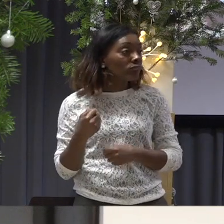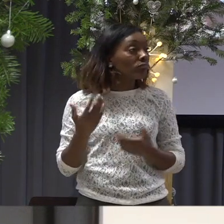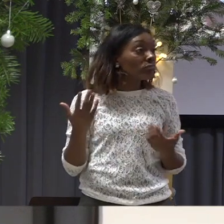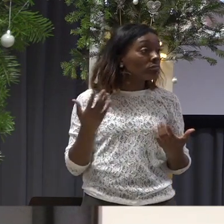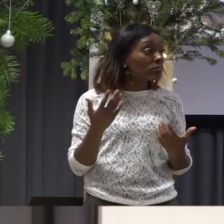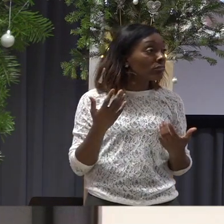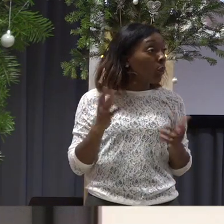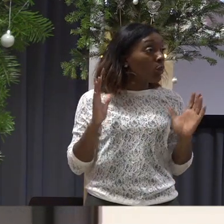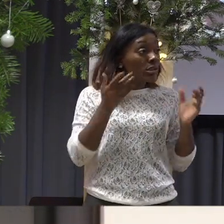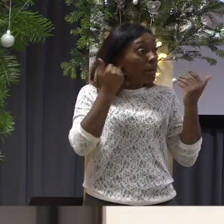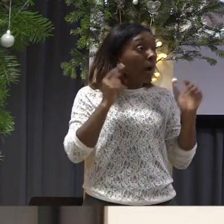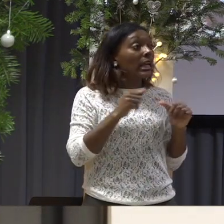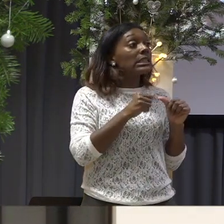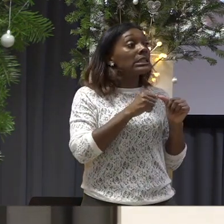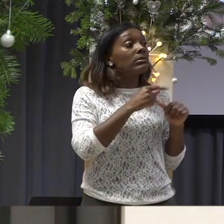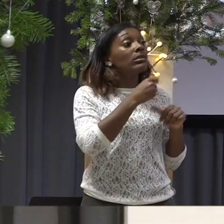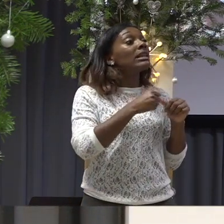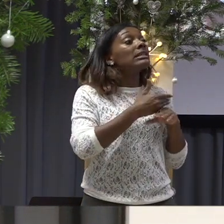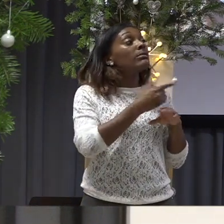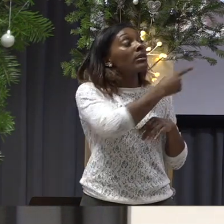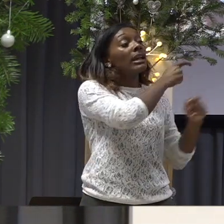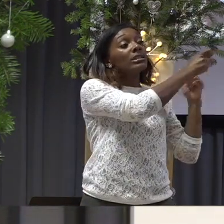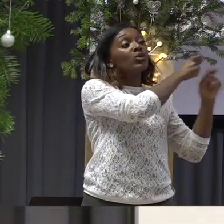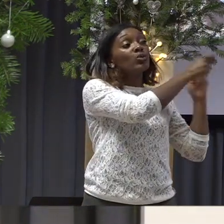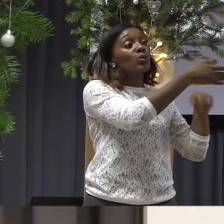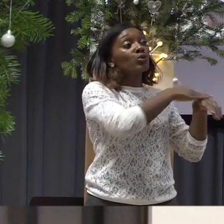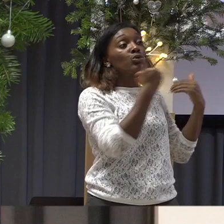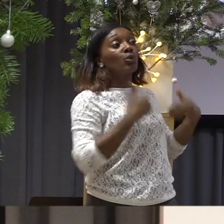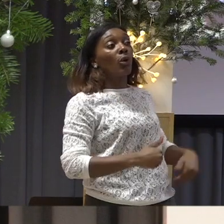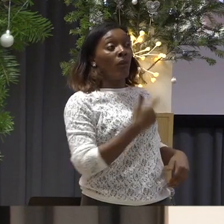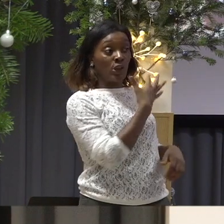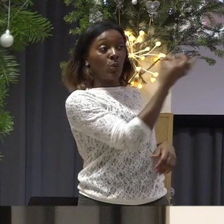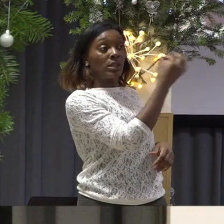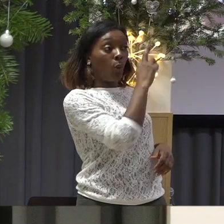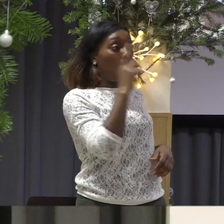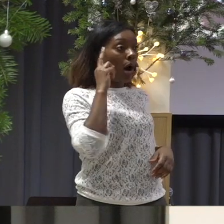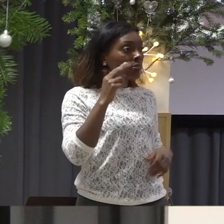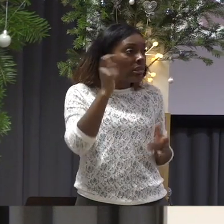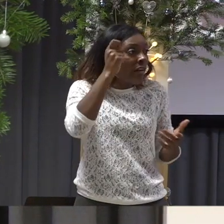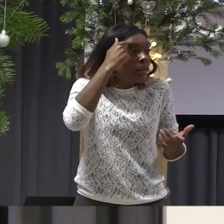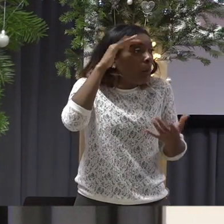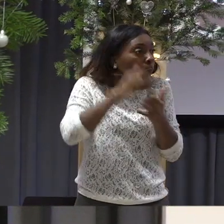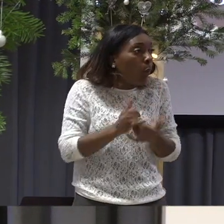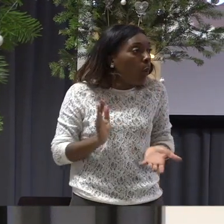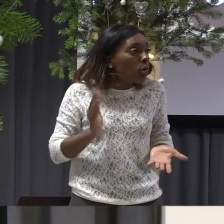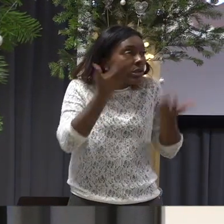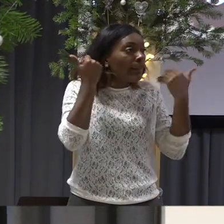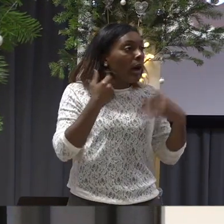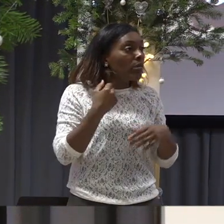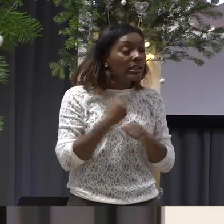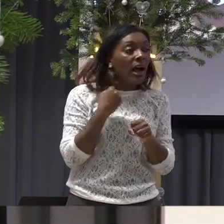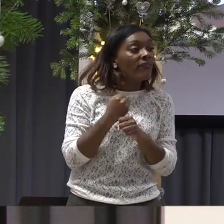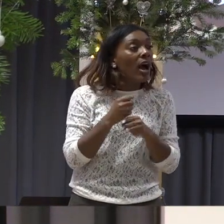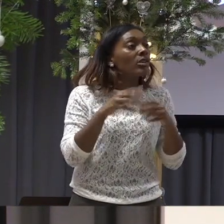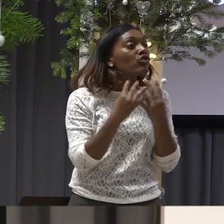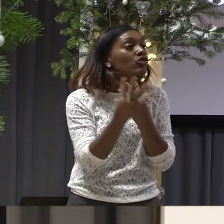Il y avait un grand débat, une élection, mes frères et sœurs. Pas sur n'importe quoi, pour devenir